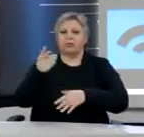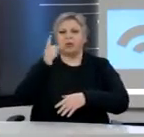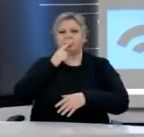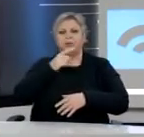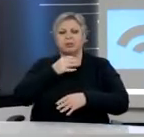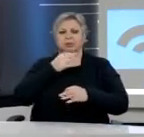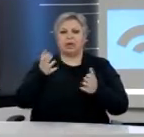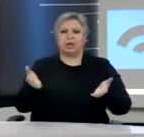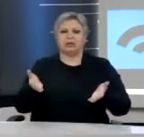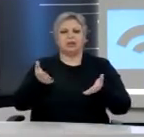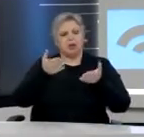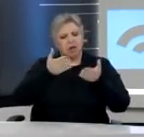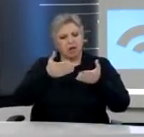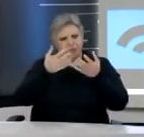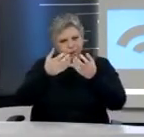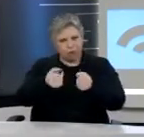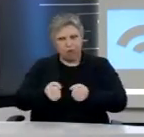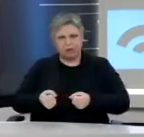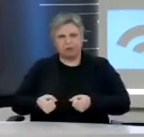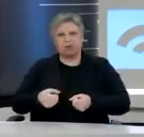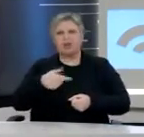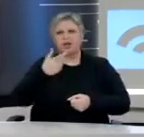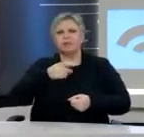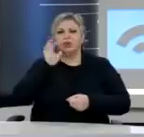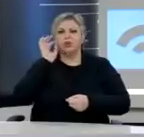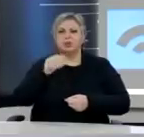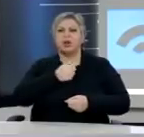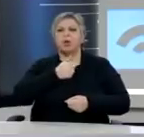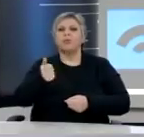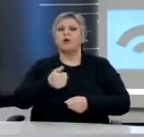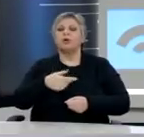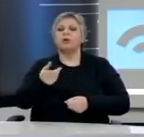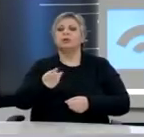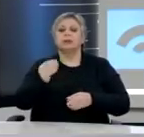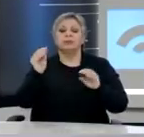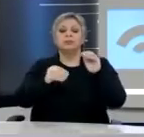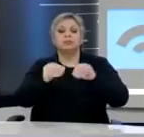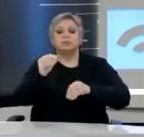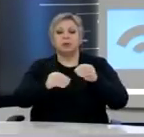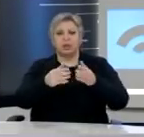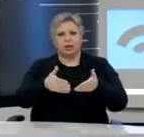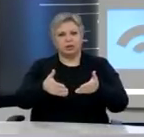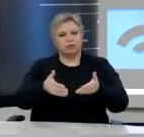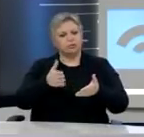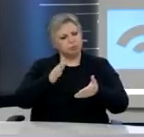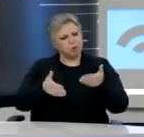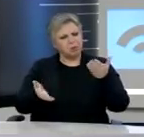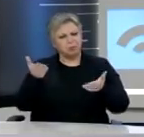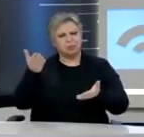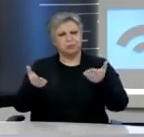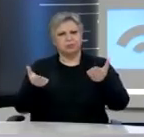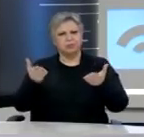οποία σας οδηγεί σε μια στάση ψηφοθυρίας. Ας συγκρίνουμε λοιπόν τη δύναμη μας. Ας